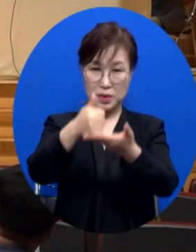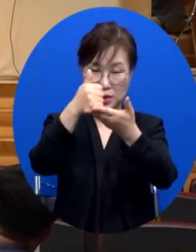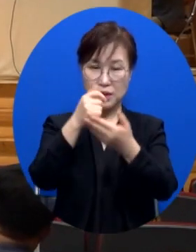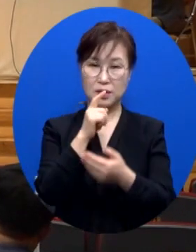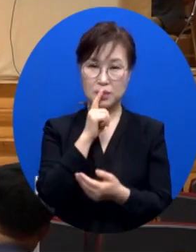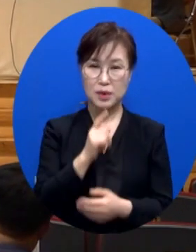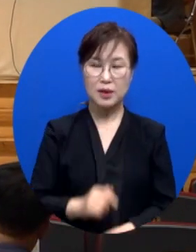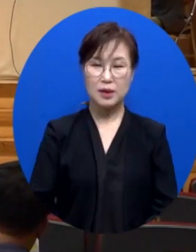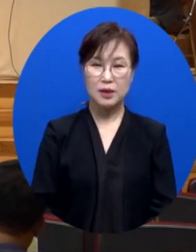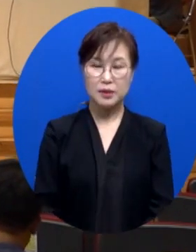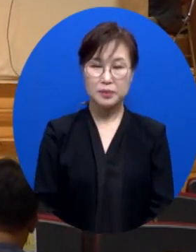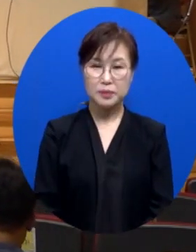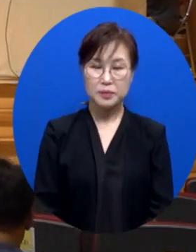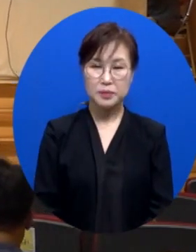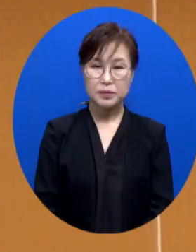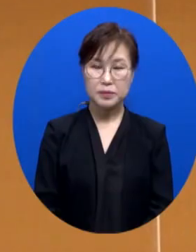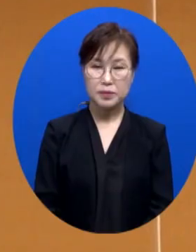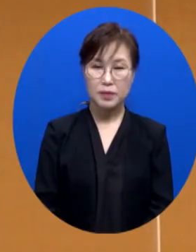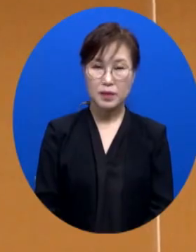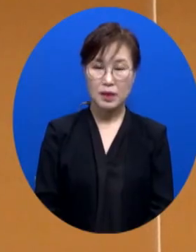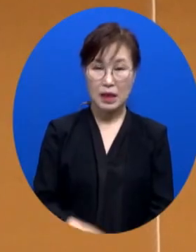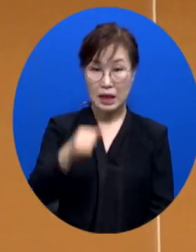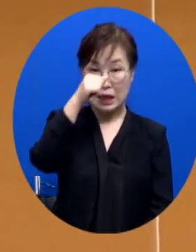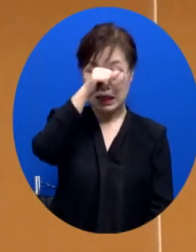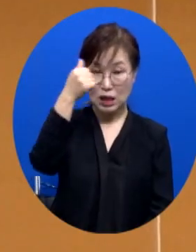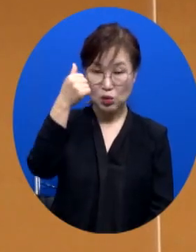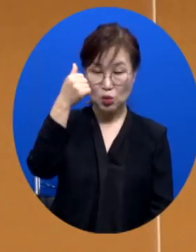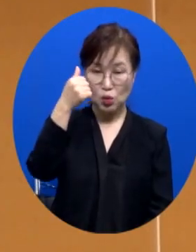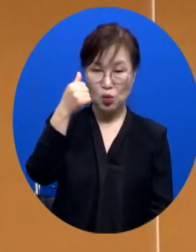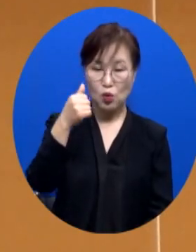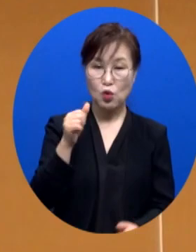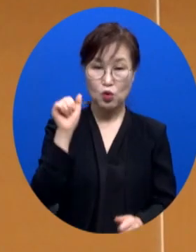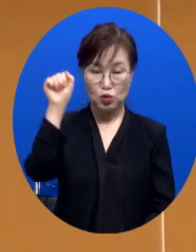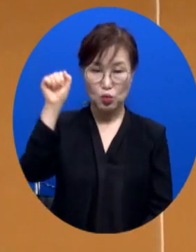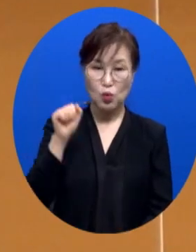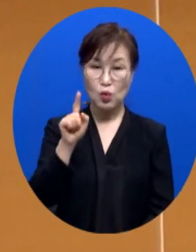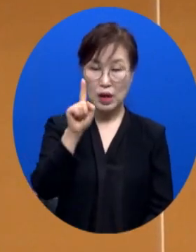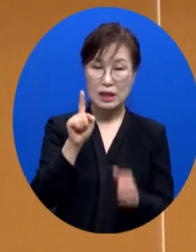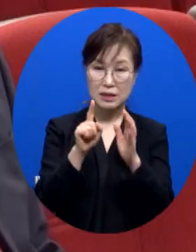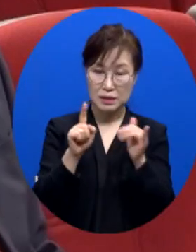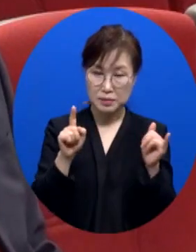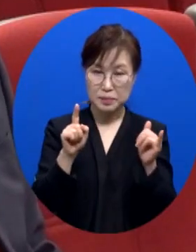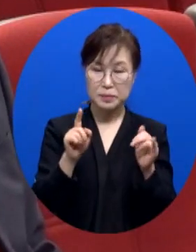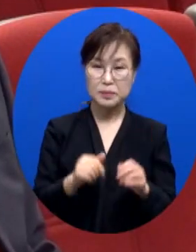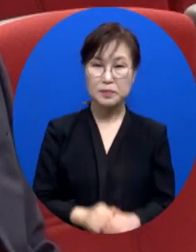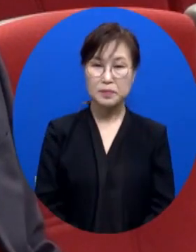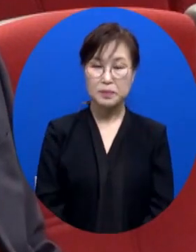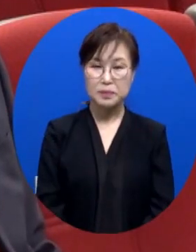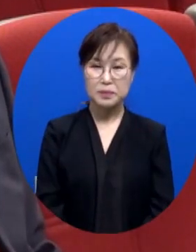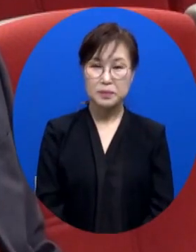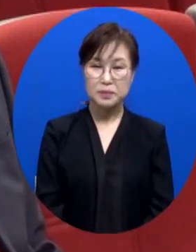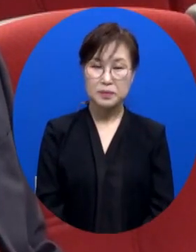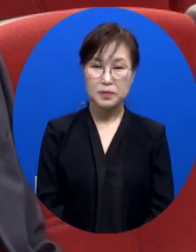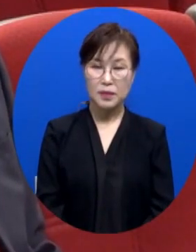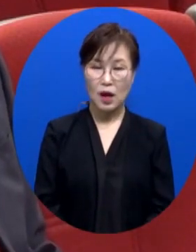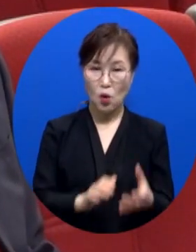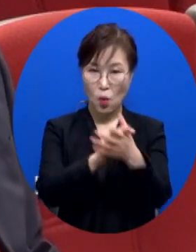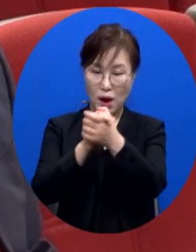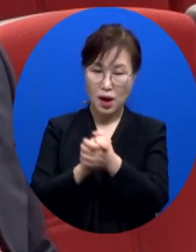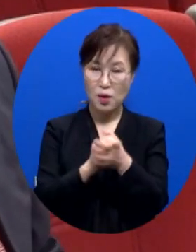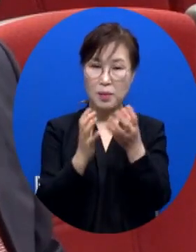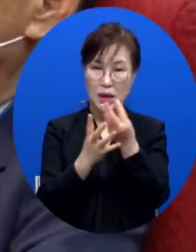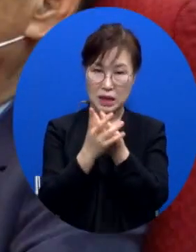말했습니다. 부총회장 장로 후보로 단독 출마한 경기중앙교회 이월식 장로는 교단의 화해와